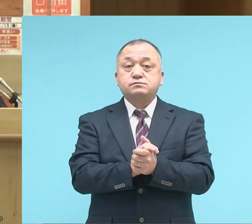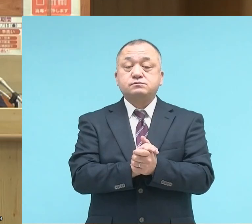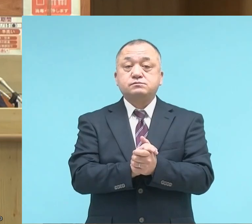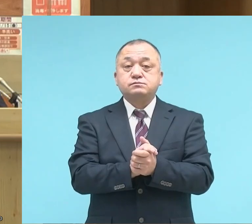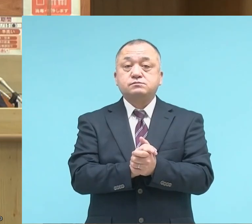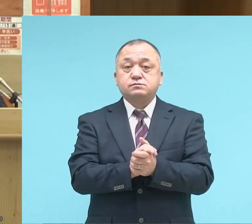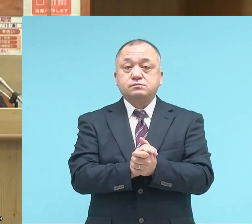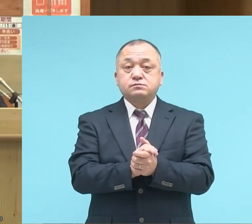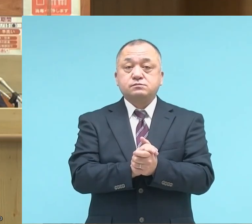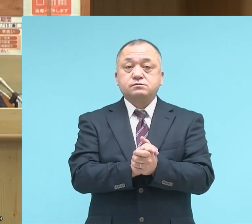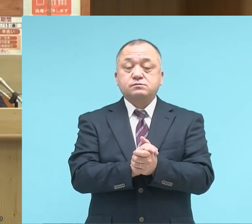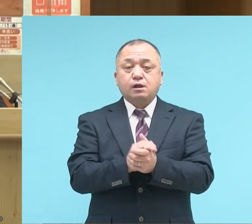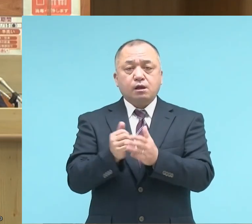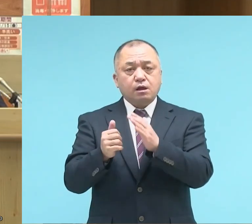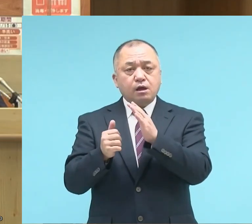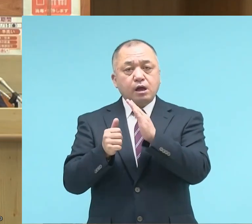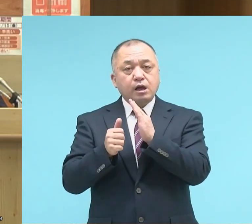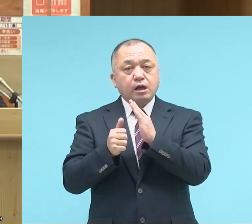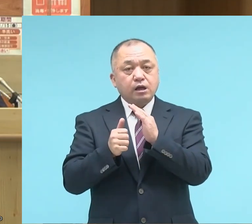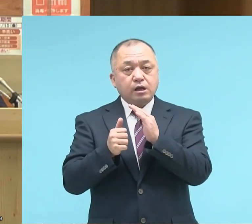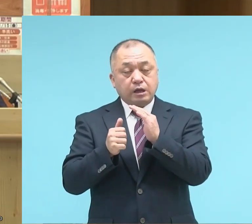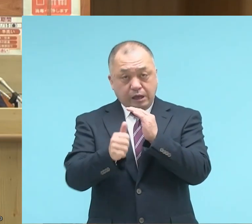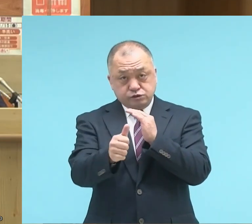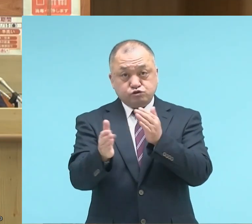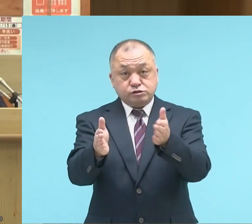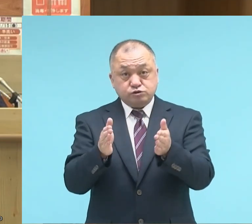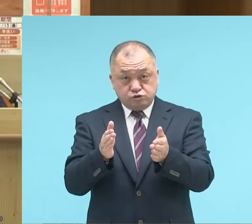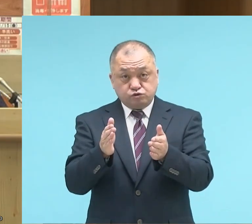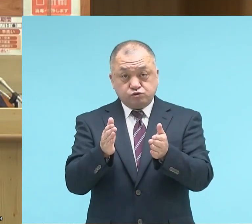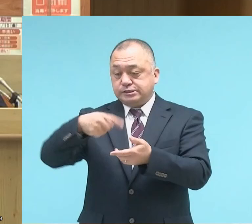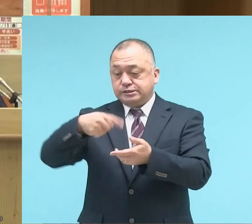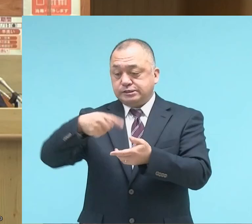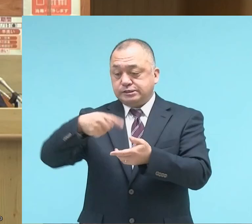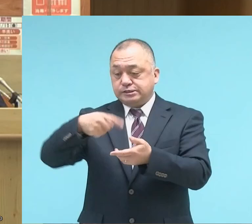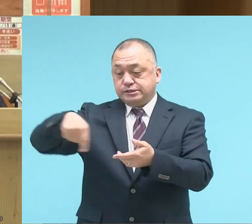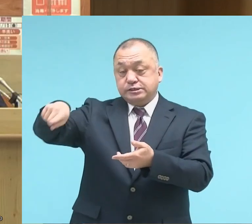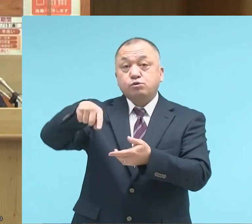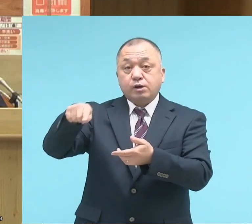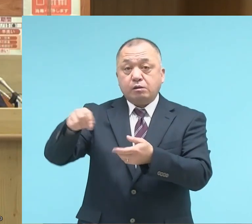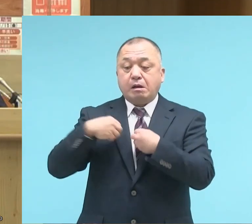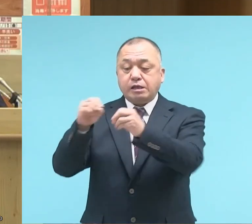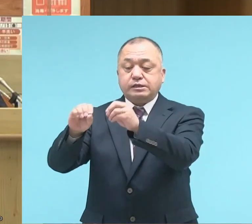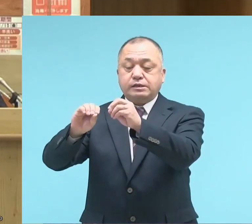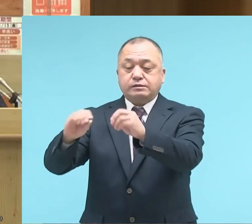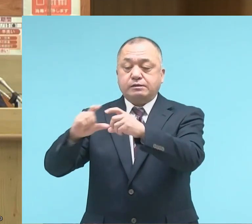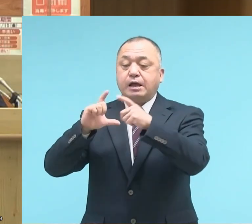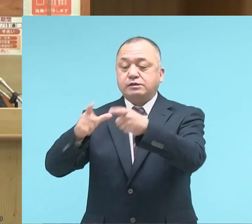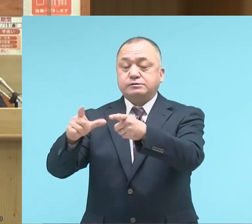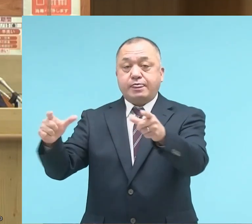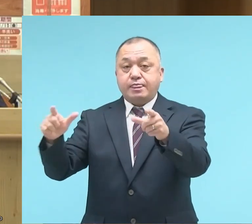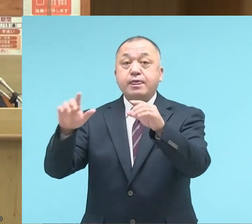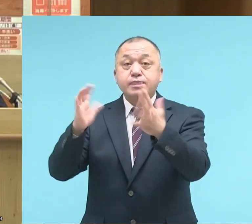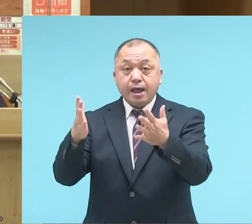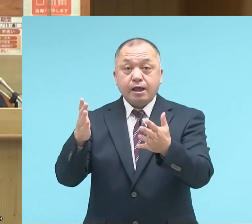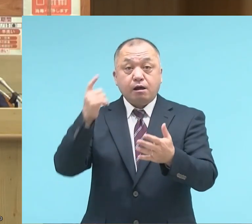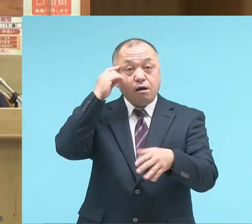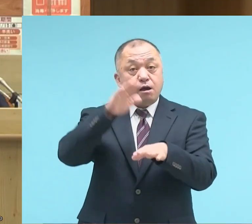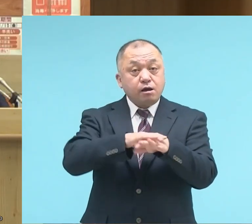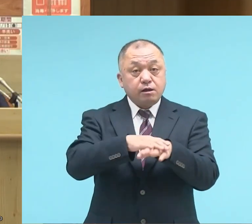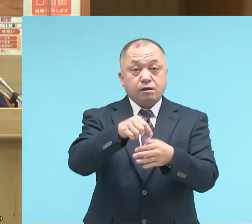あとは、外出自粛も市中感染ではないというふうな見解だと思うんですけれ